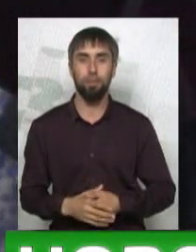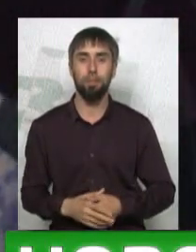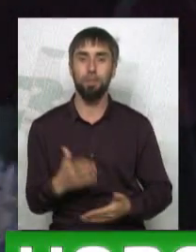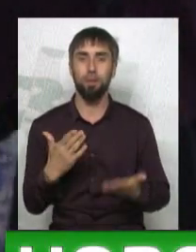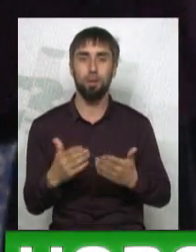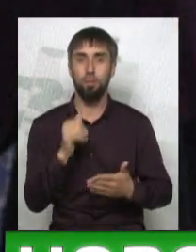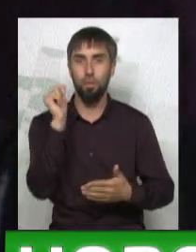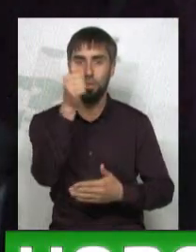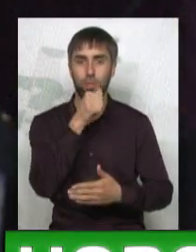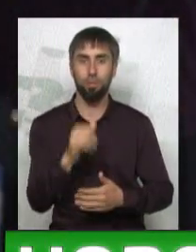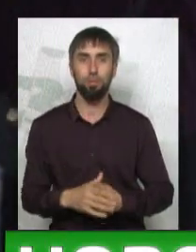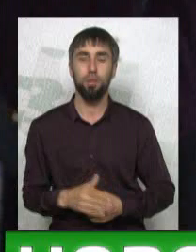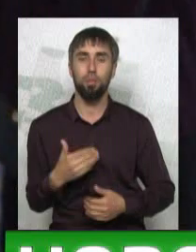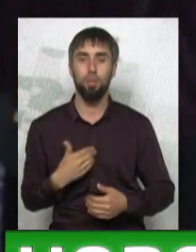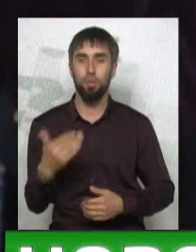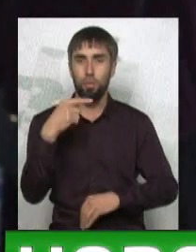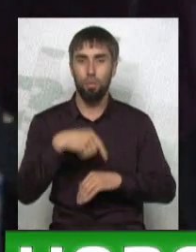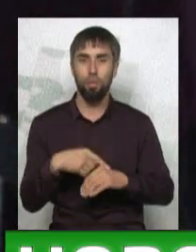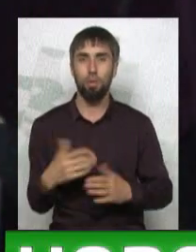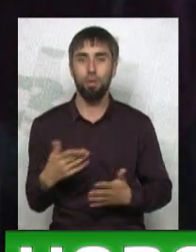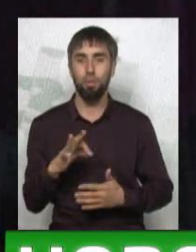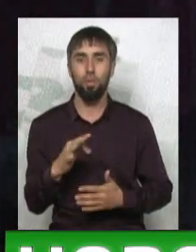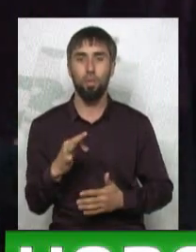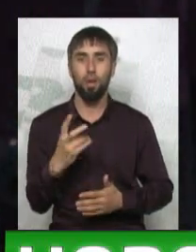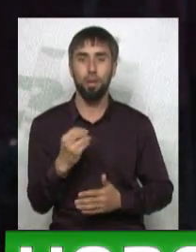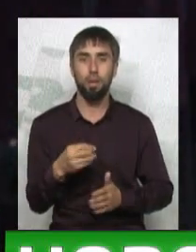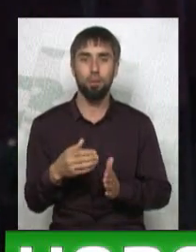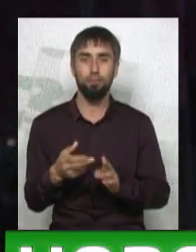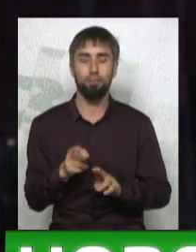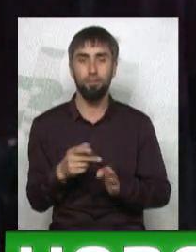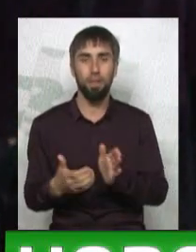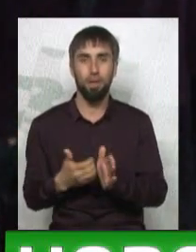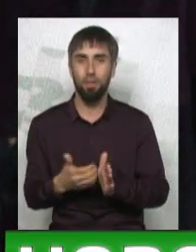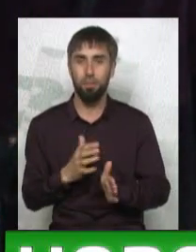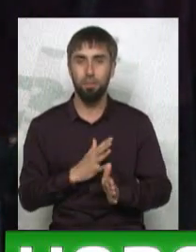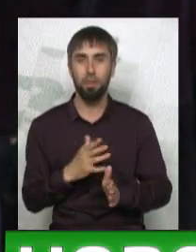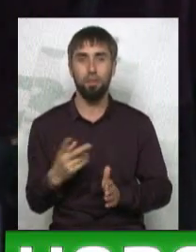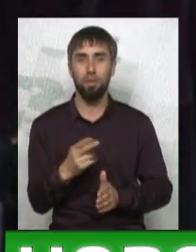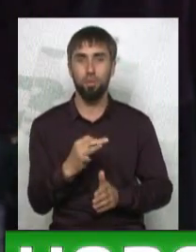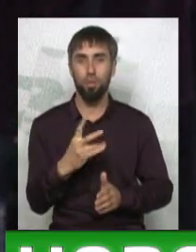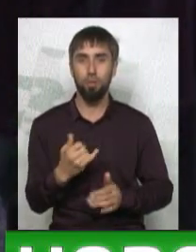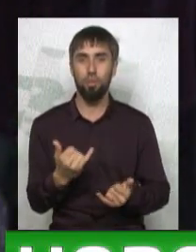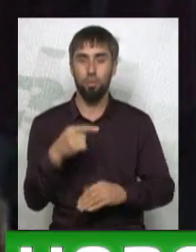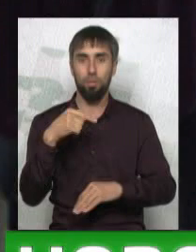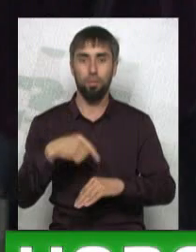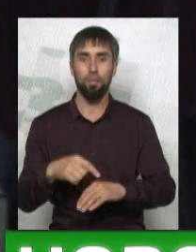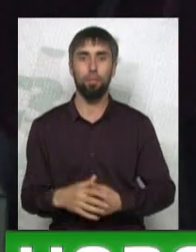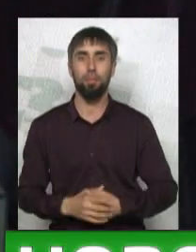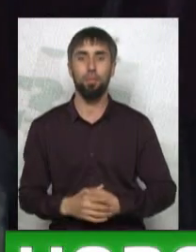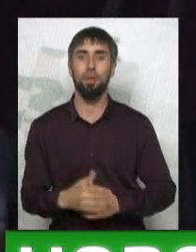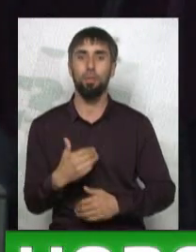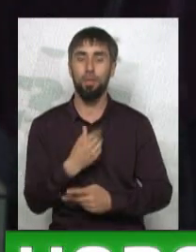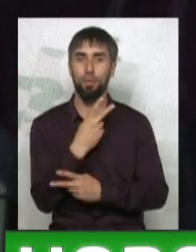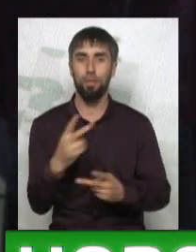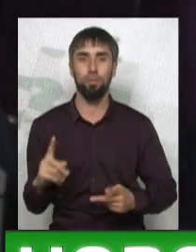Если в прошлые годы мы ощущали кое-какие недоработки с обеих сторон, то на данный момент мы